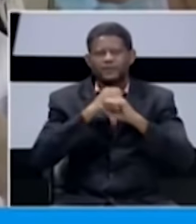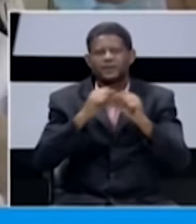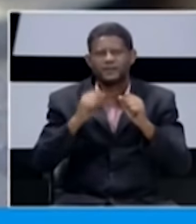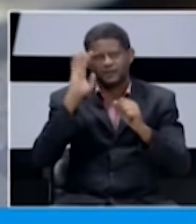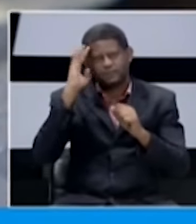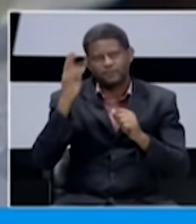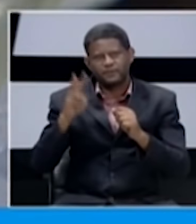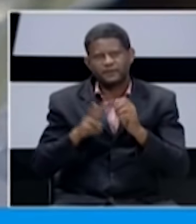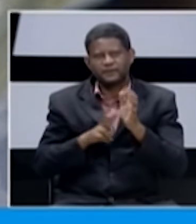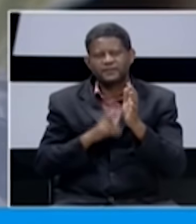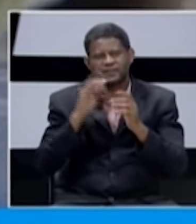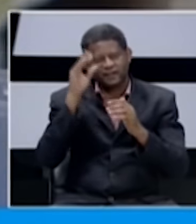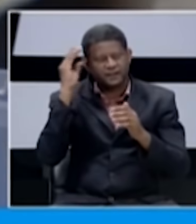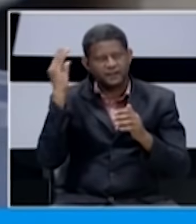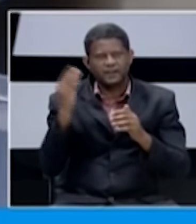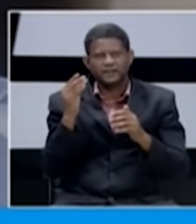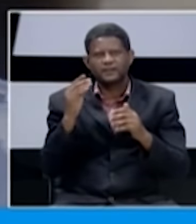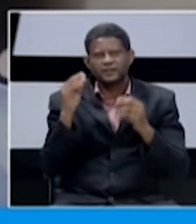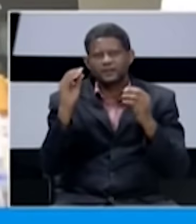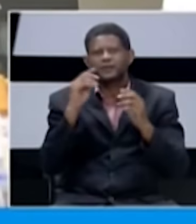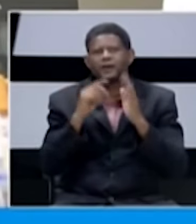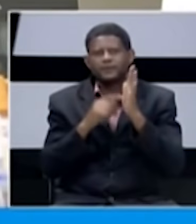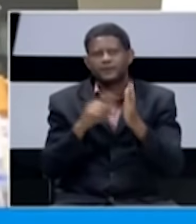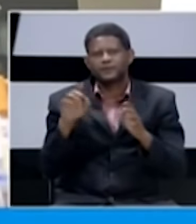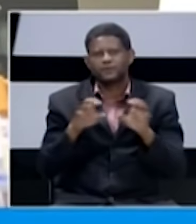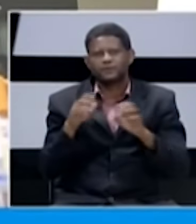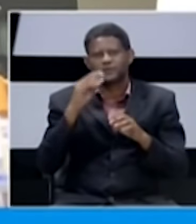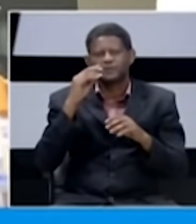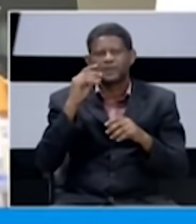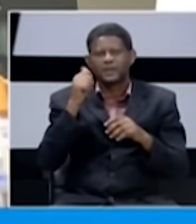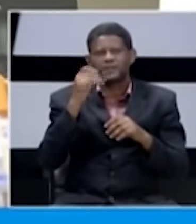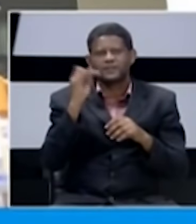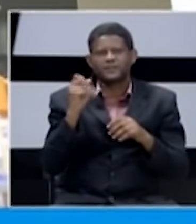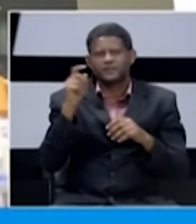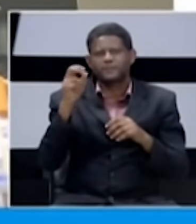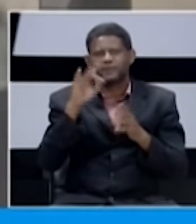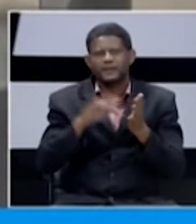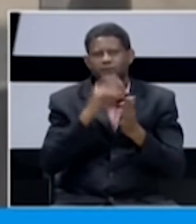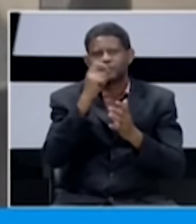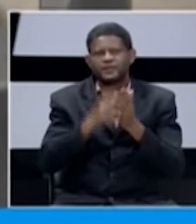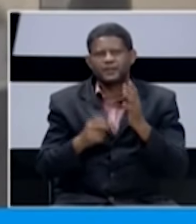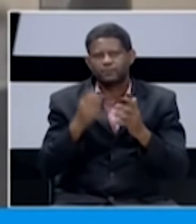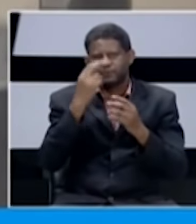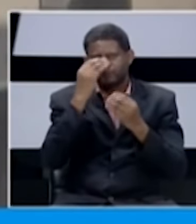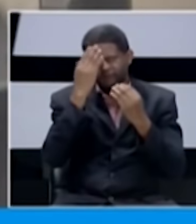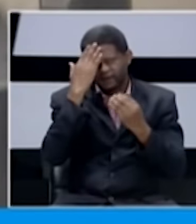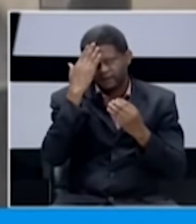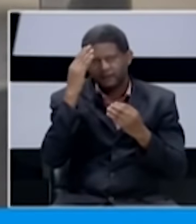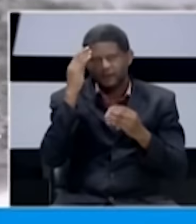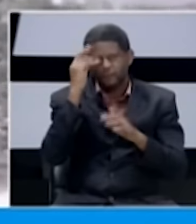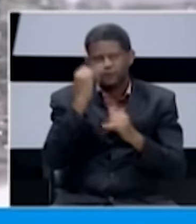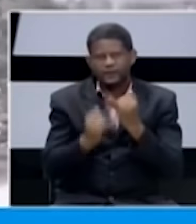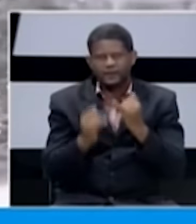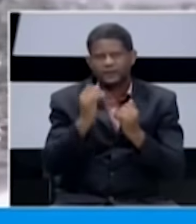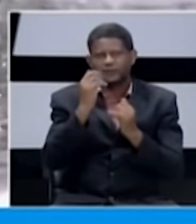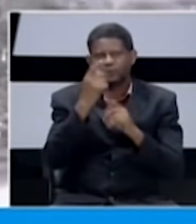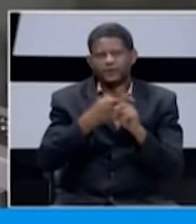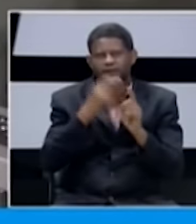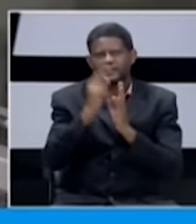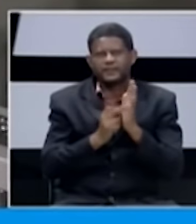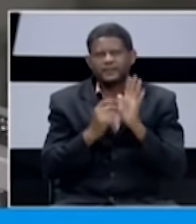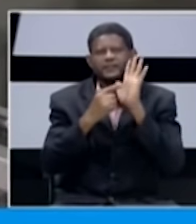ቻይና ፀሪሑ ኣልጀዚራ ከም ዝፀብፀቦም እቲ መድሓኒት ውፅኢታውነቱ ብምርጋፅ ኣብ መፈለምታ ወርሒ ሕዳር ዕላዊ ከም